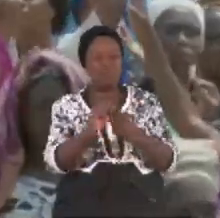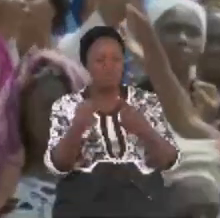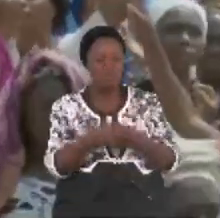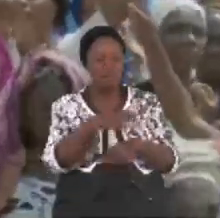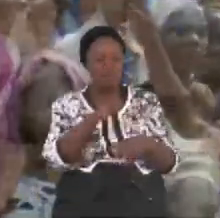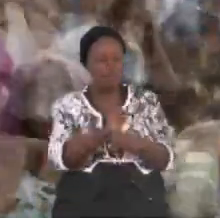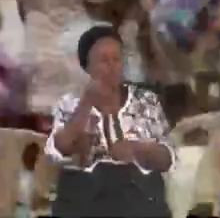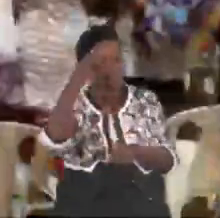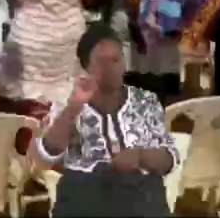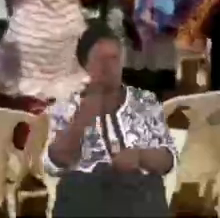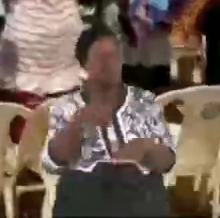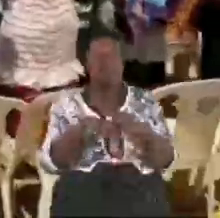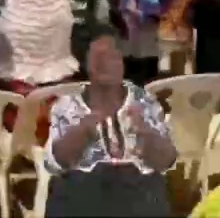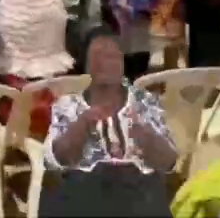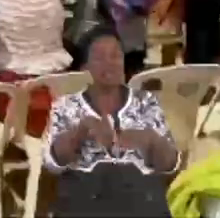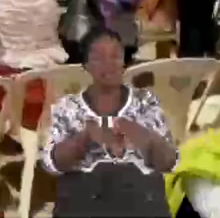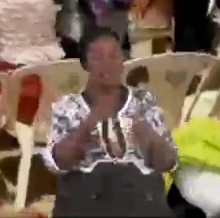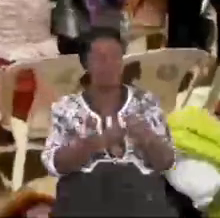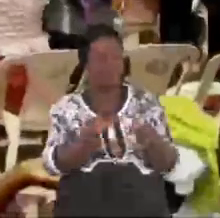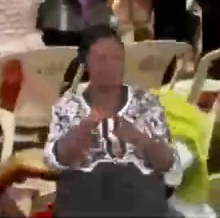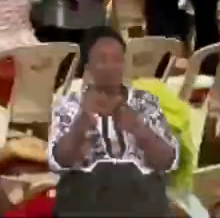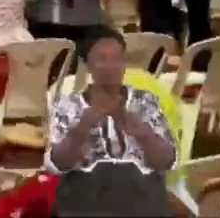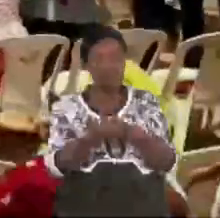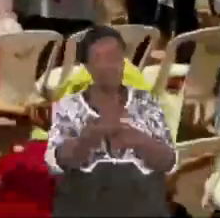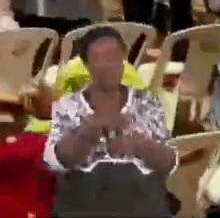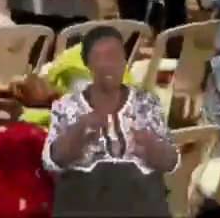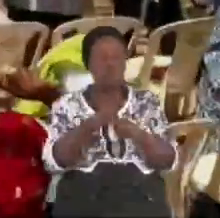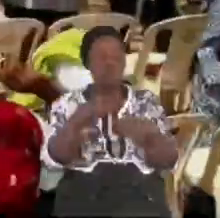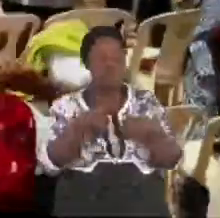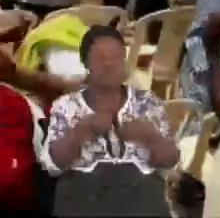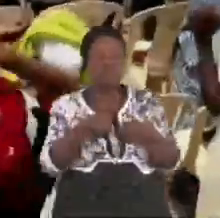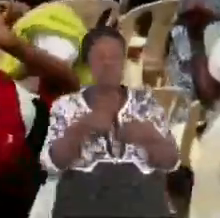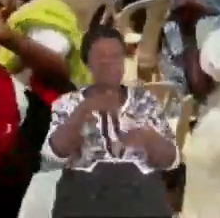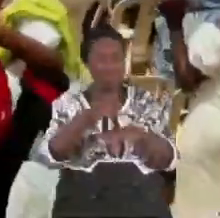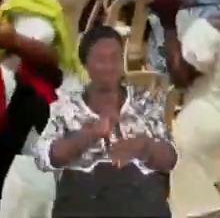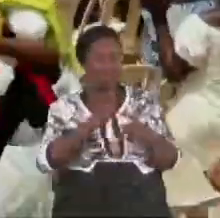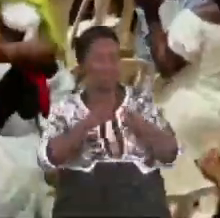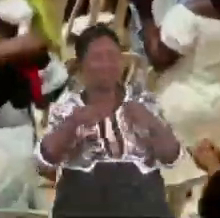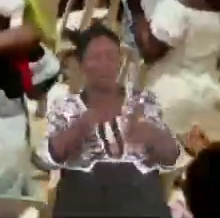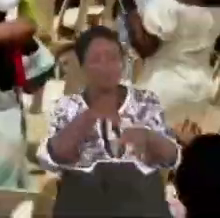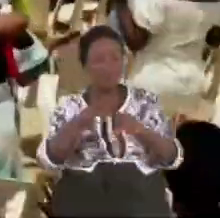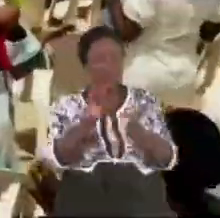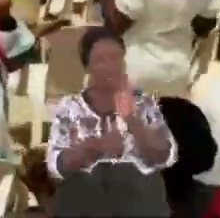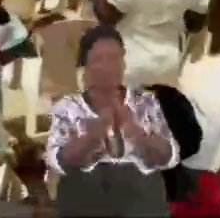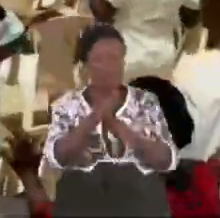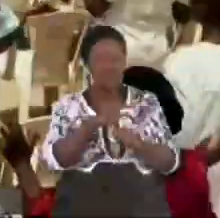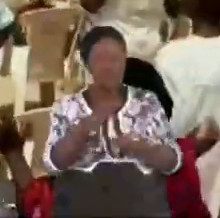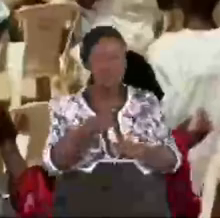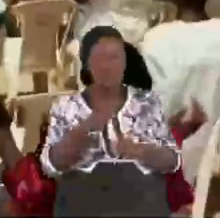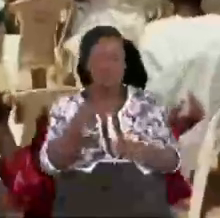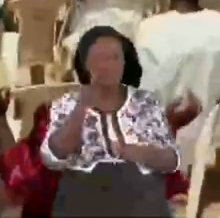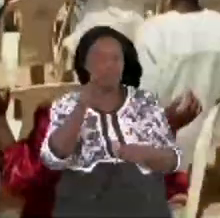tu nous envoies pour aller faire ce que tu as fait quand tu étais sur la terre, nous allons et nous allons le